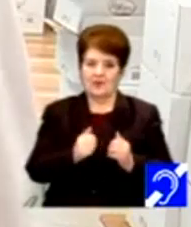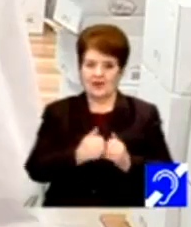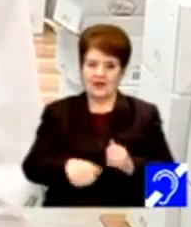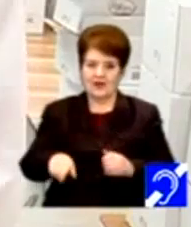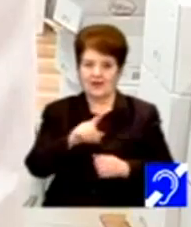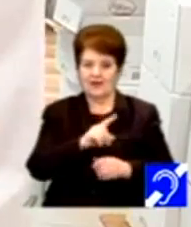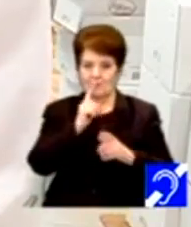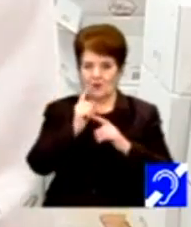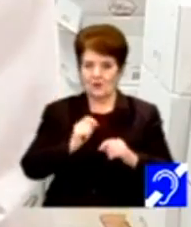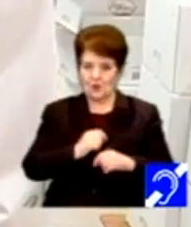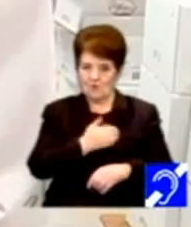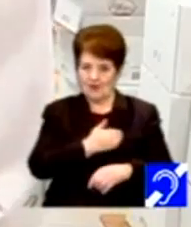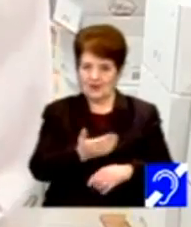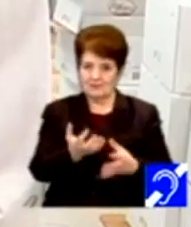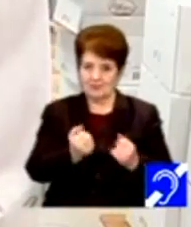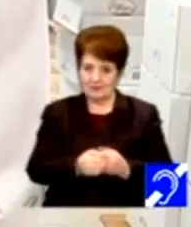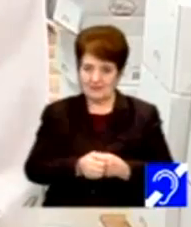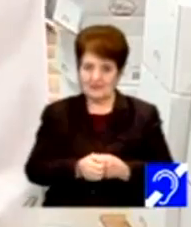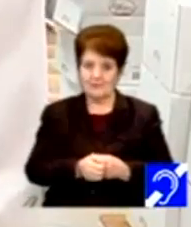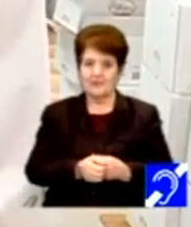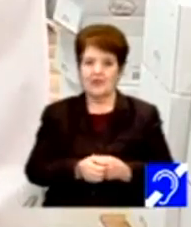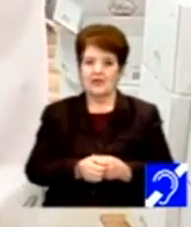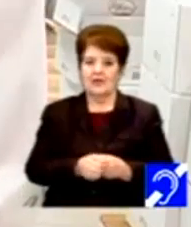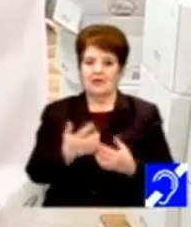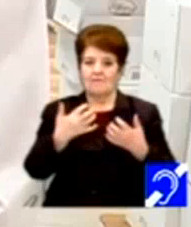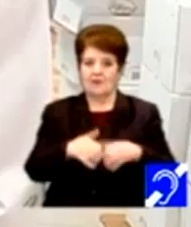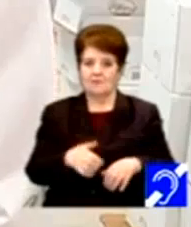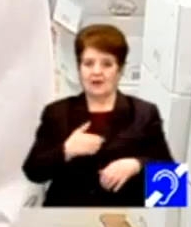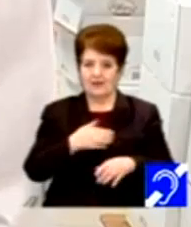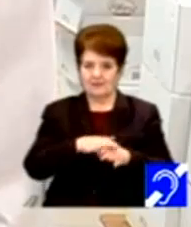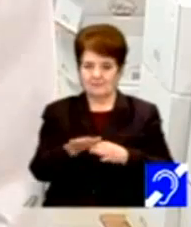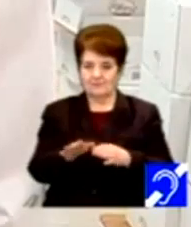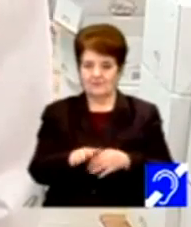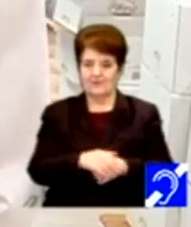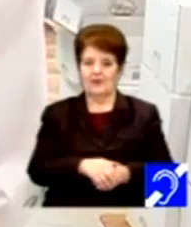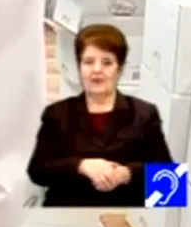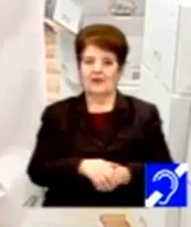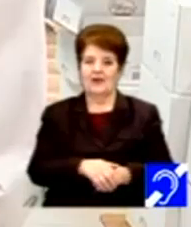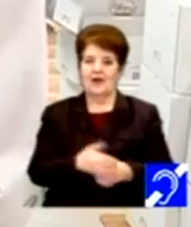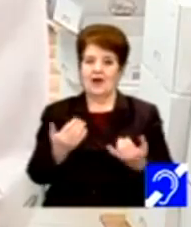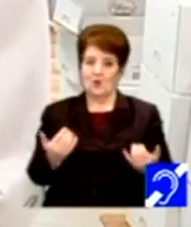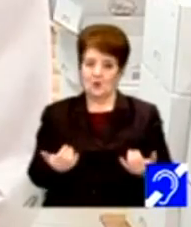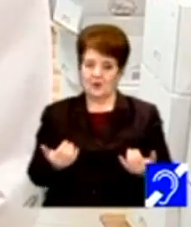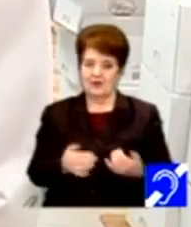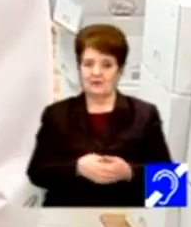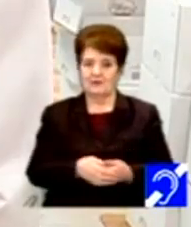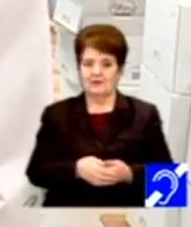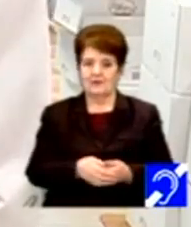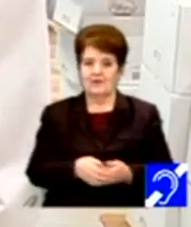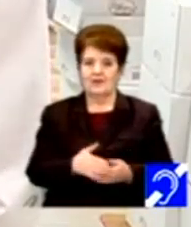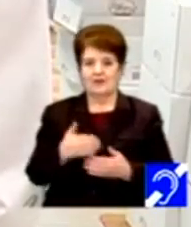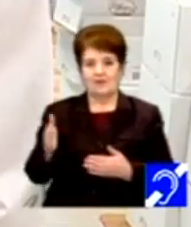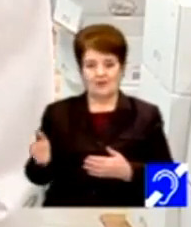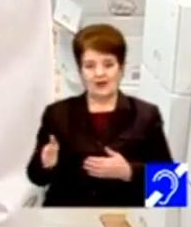vrea să primească un cadou, respectiv fabrica noastră lucrează în plină forță. Acum, în afară